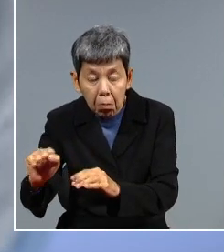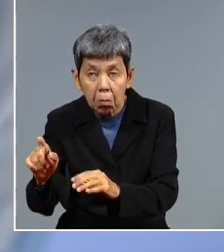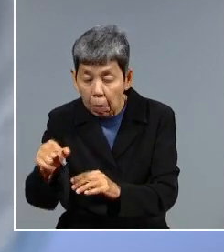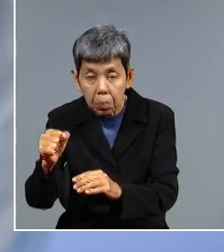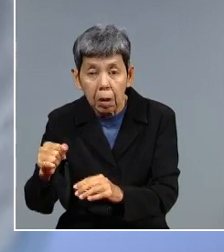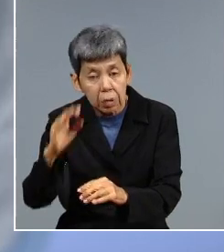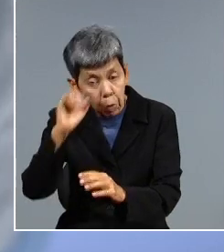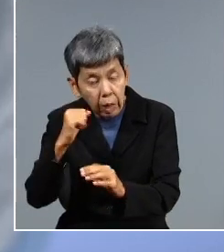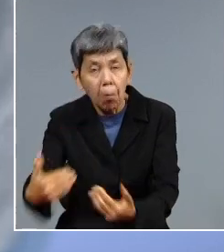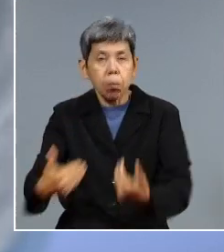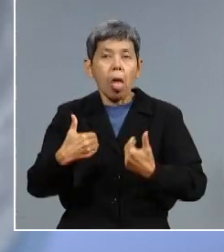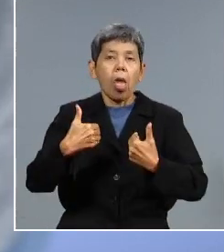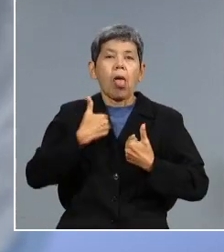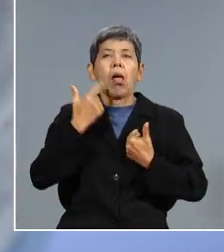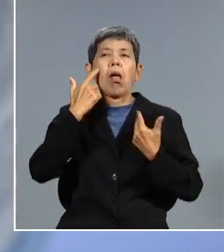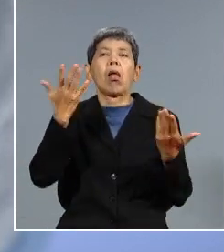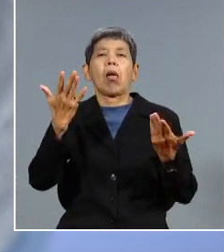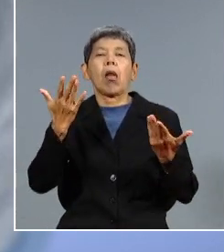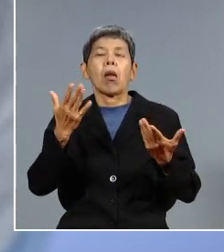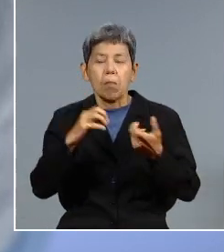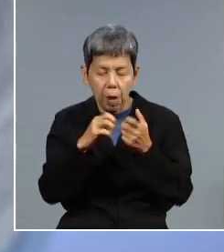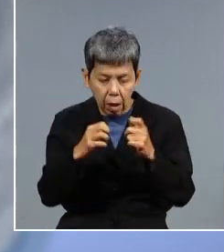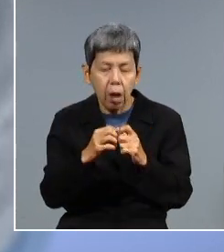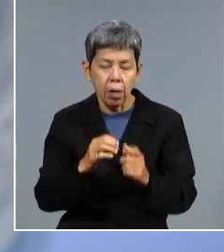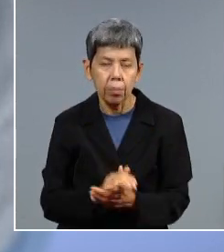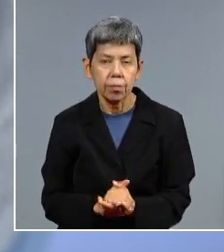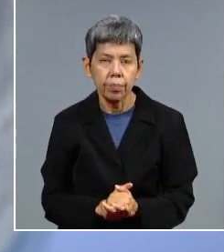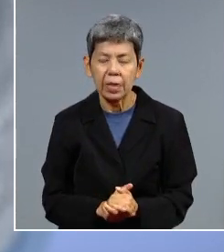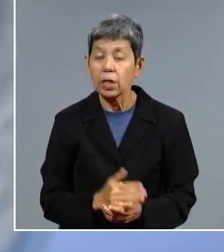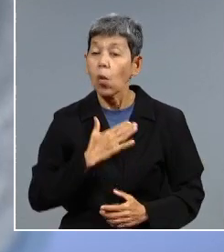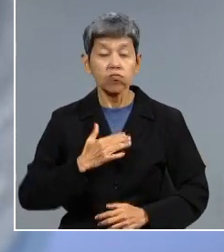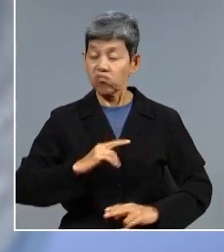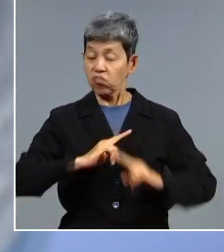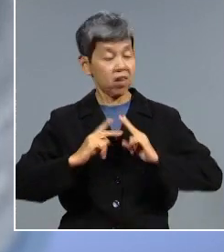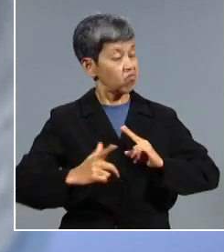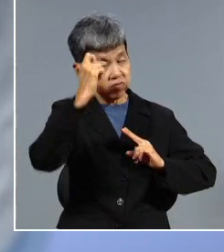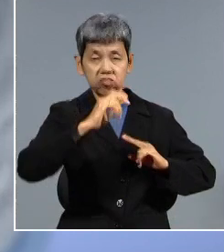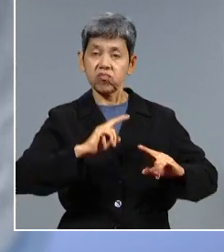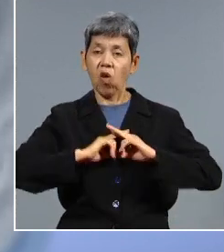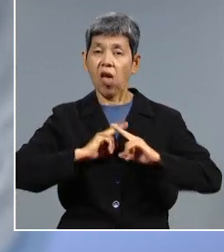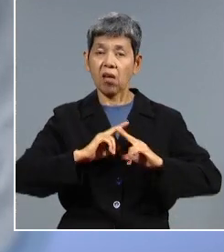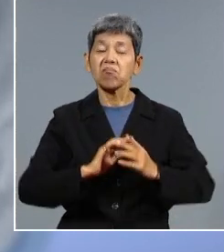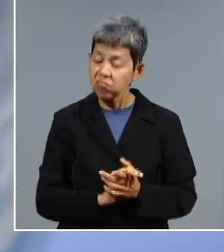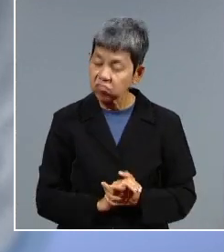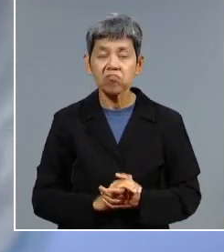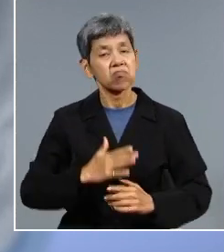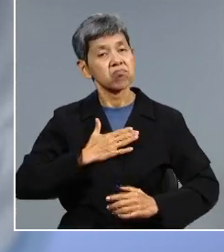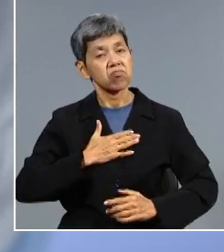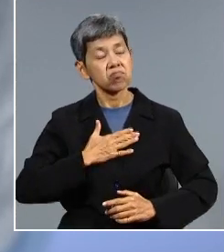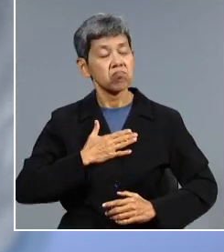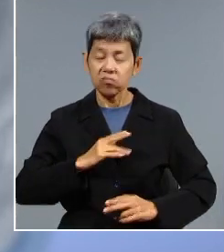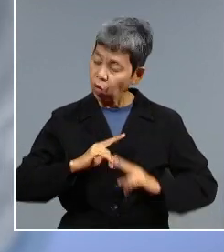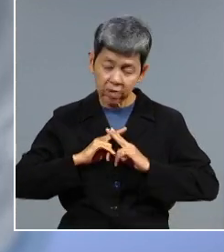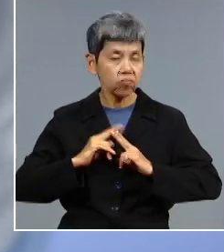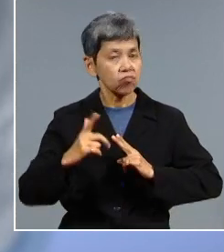ตำรวจจับได้เนี่ยเขาขยายผลมาซักทอดมามาถึงได้แต่ถ้าเกิดไปยิงเองเขาบอกว่าแบบคือคุณคนที่